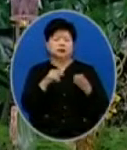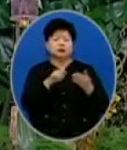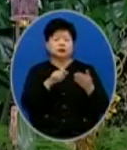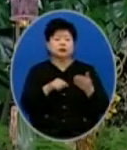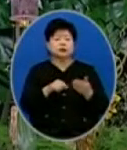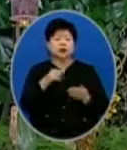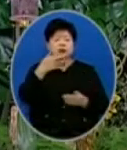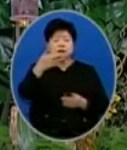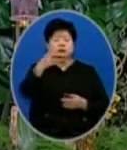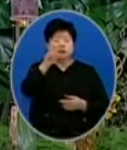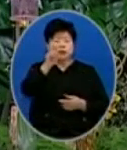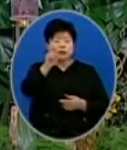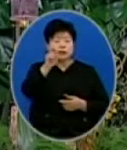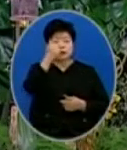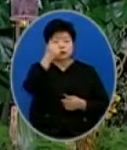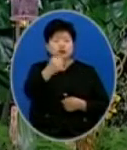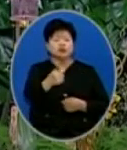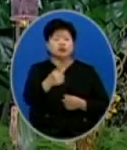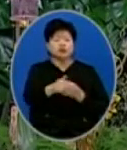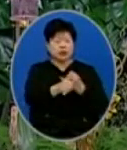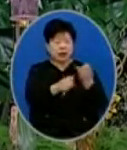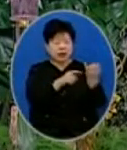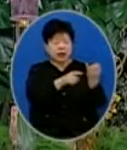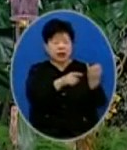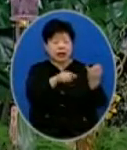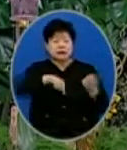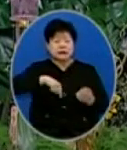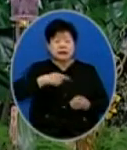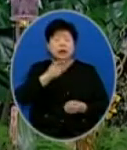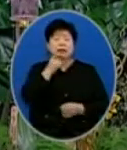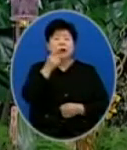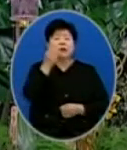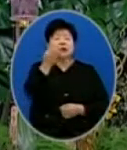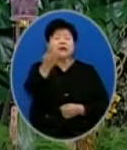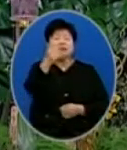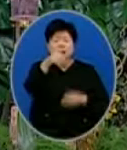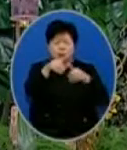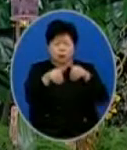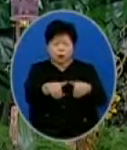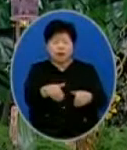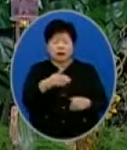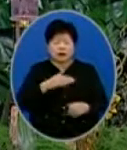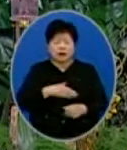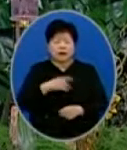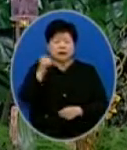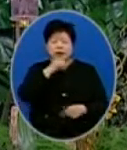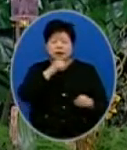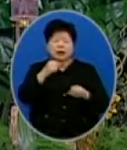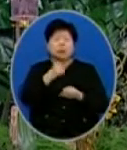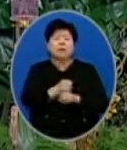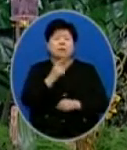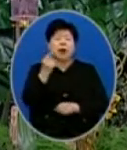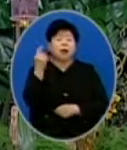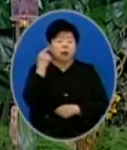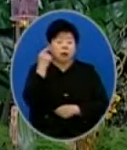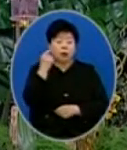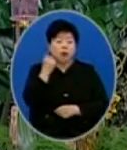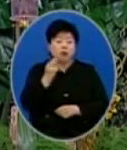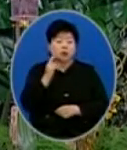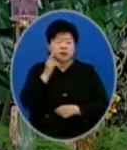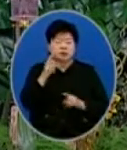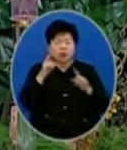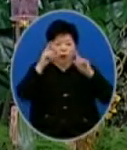19절로 20절에 말씀합니다 그의 주인이 자기 아내가 자기에게 이르기를 당신의 종이 내게이가 증하였다 하는 말을 듣고